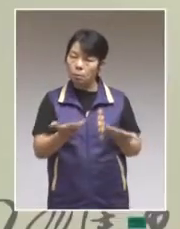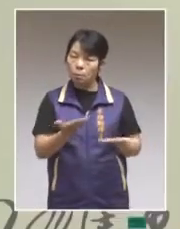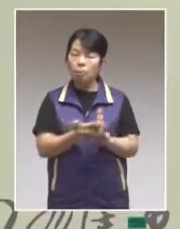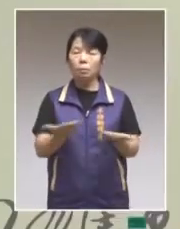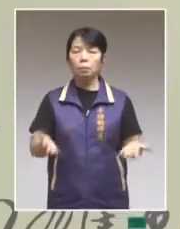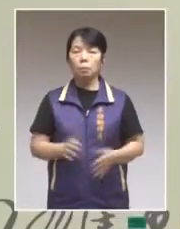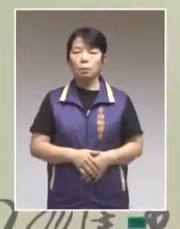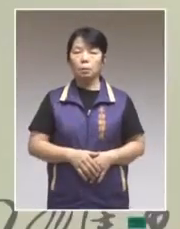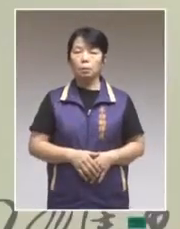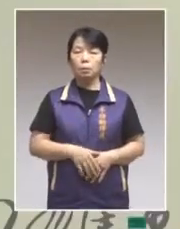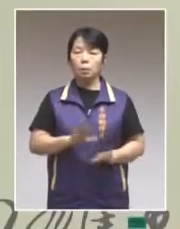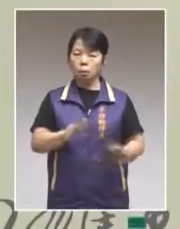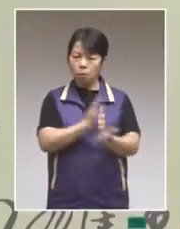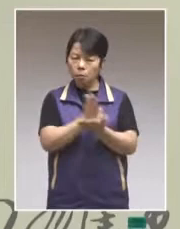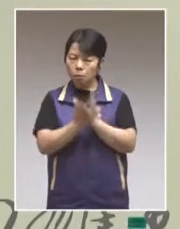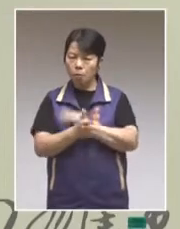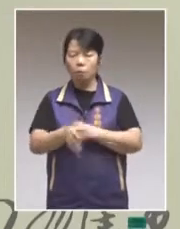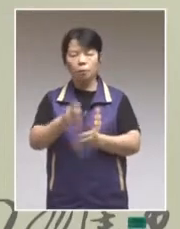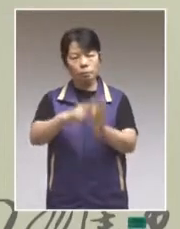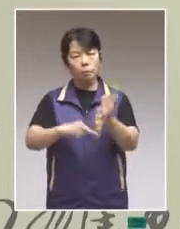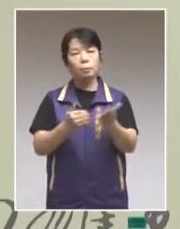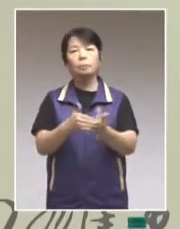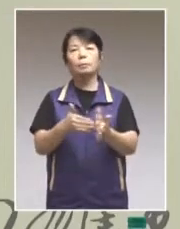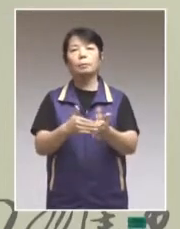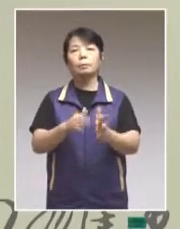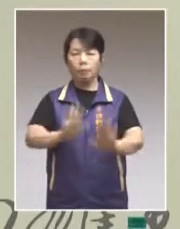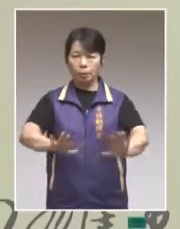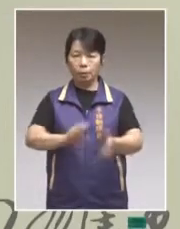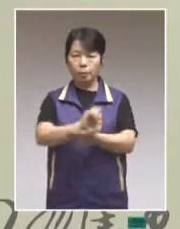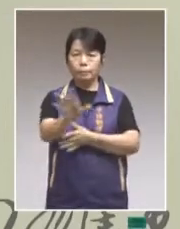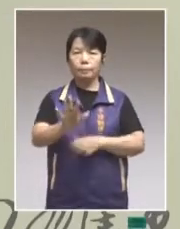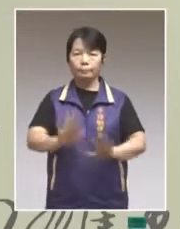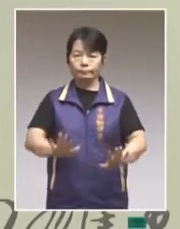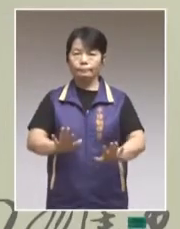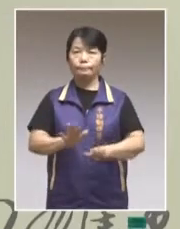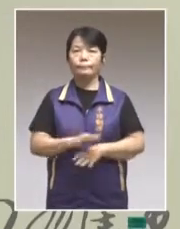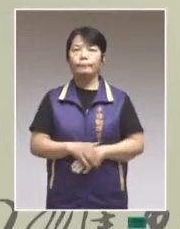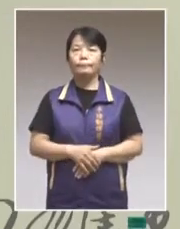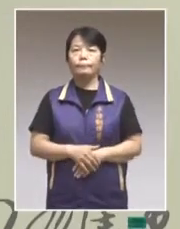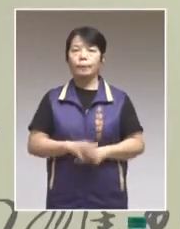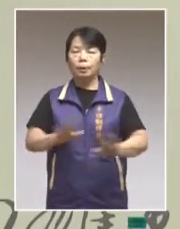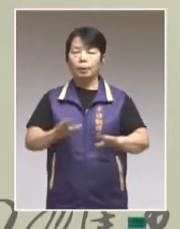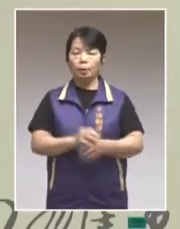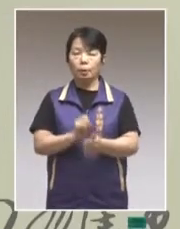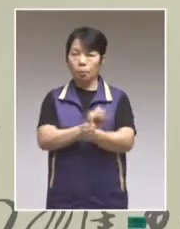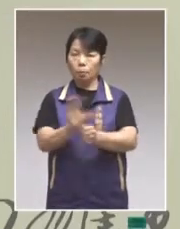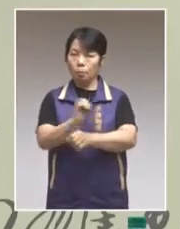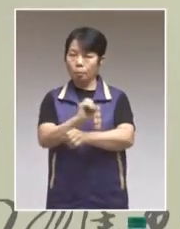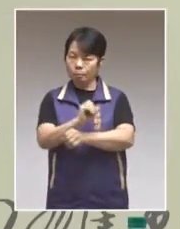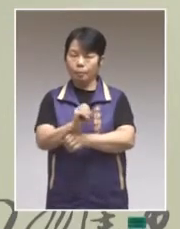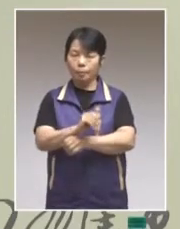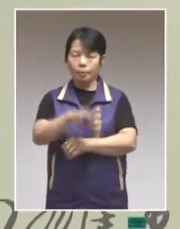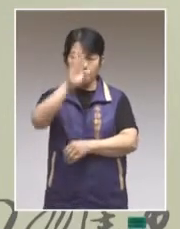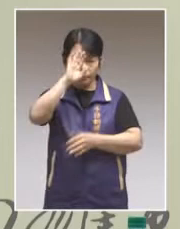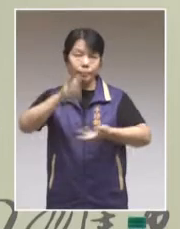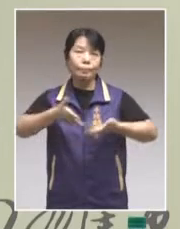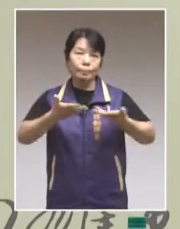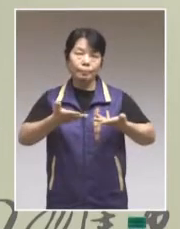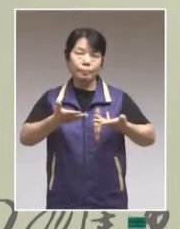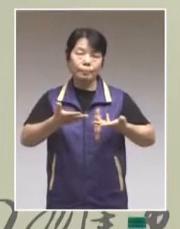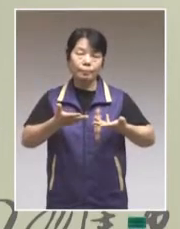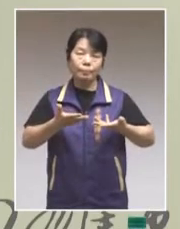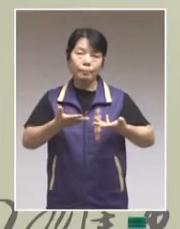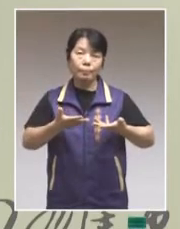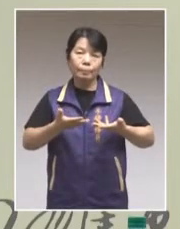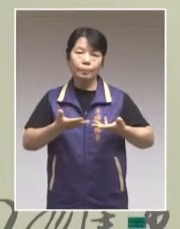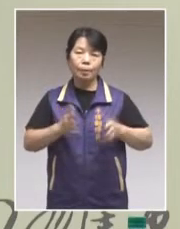况都已经跟大家说明啊。那简单讲，以现在的奥密克戎是轻症占